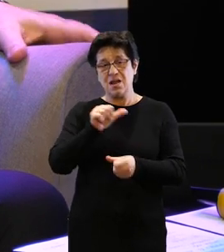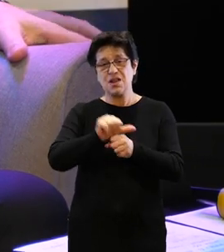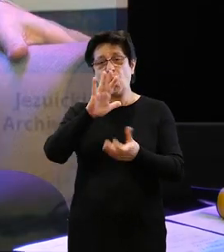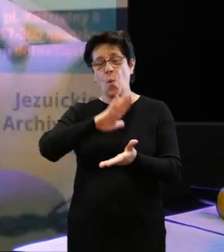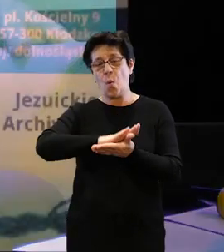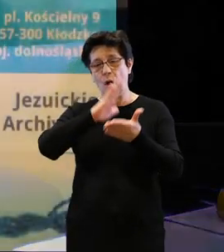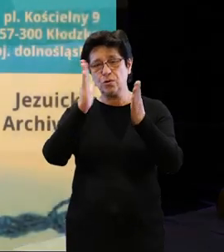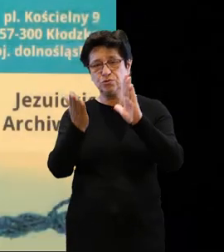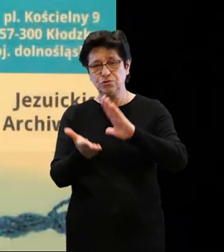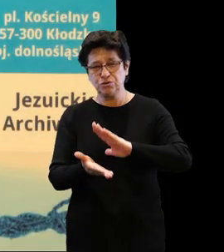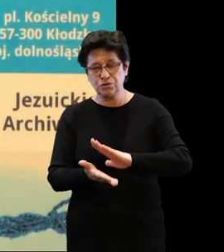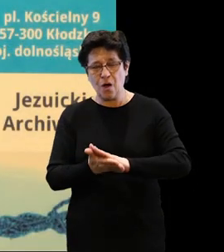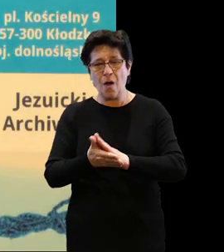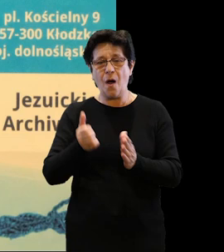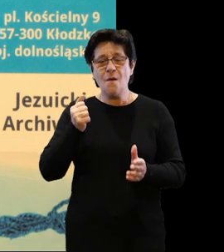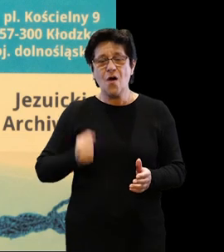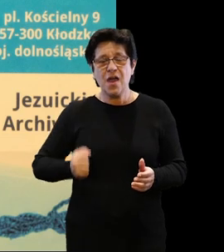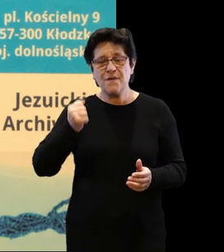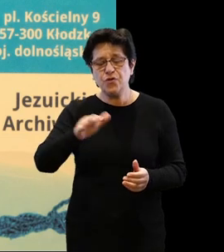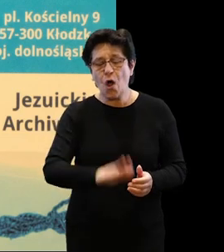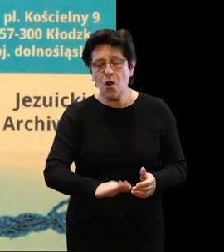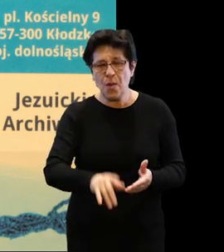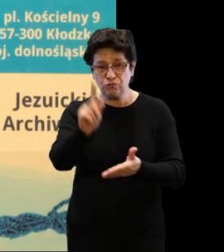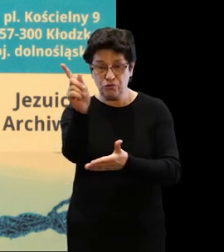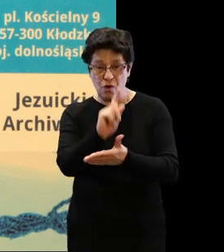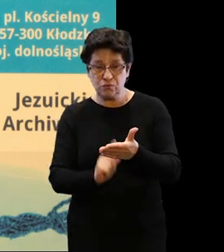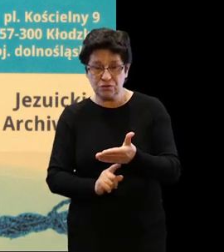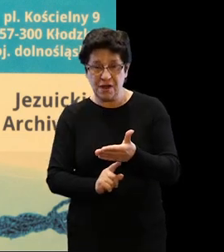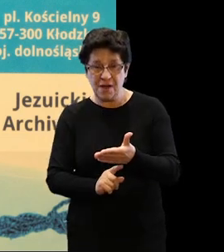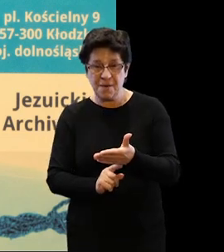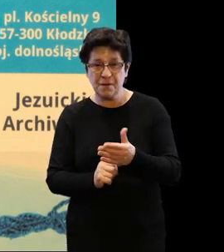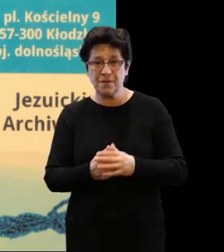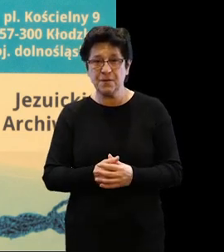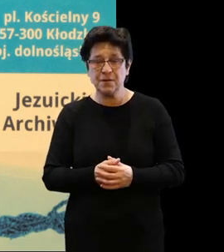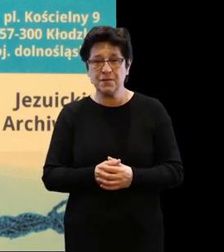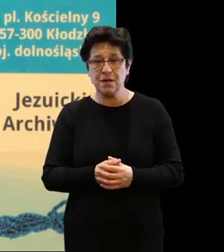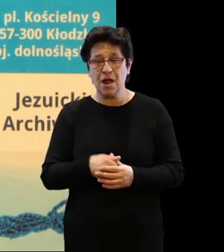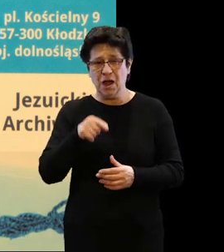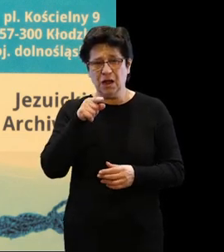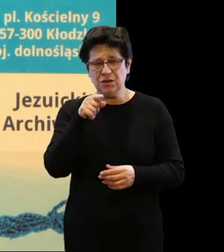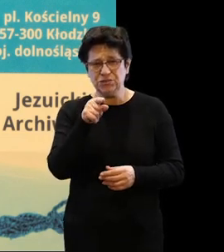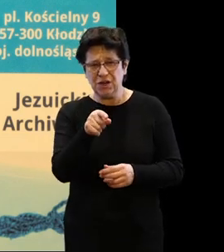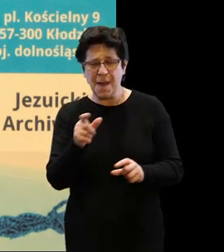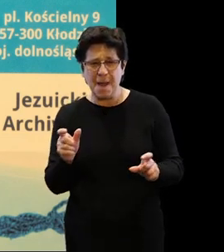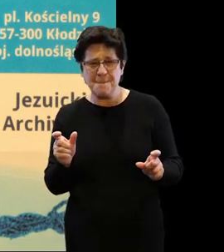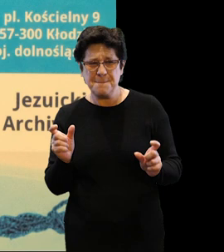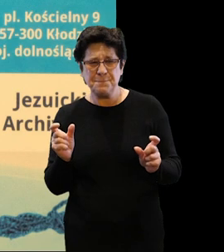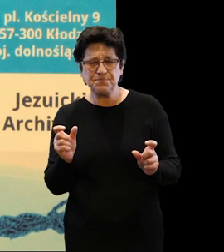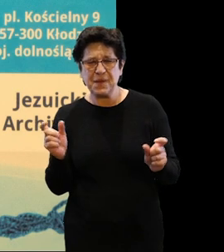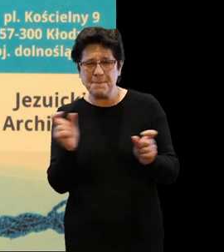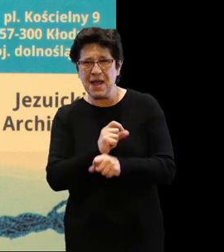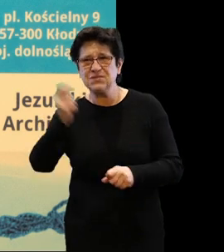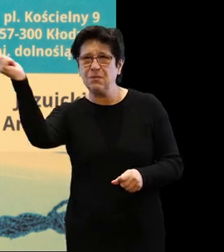kło czyli województwo dolnośląskie Dodam jeszcze że ci państwo jakby to powiedzieć przyjechali